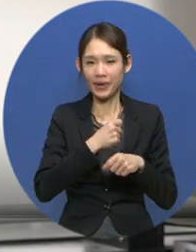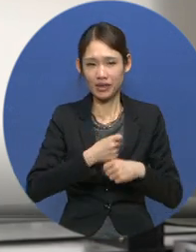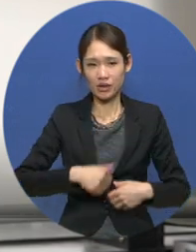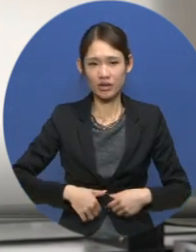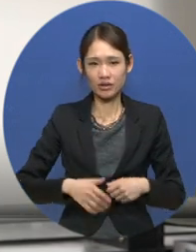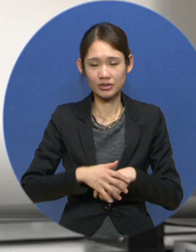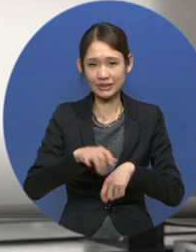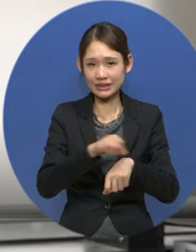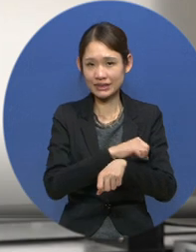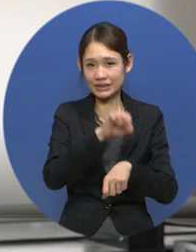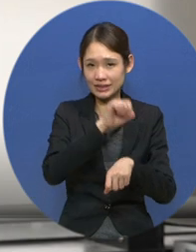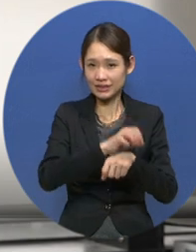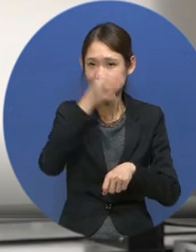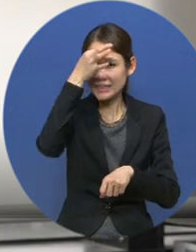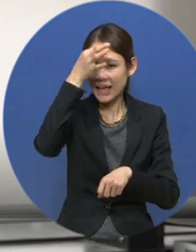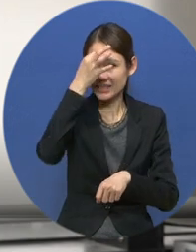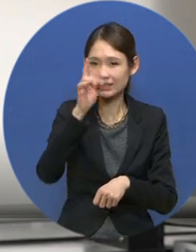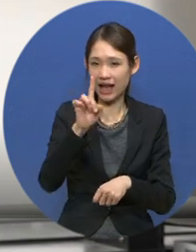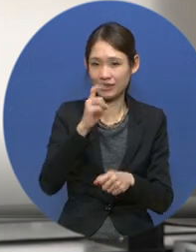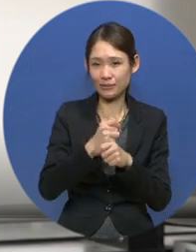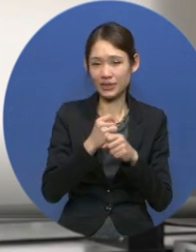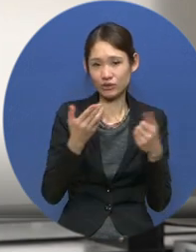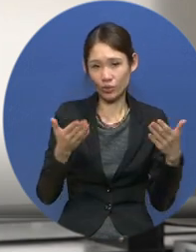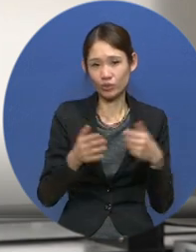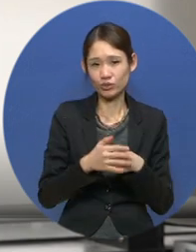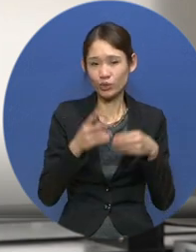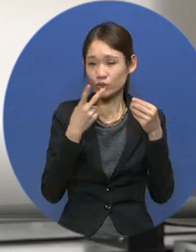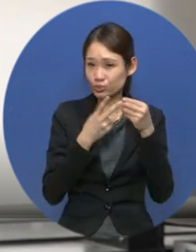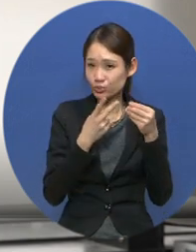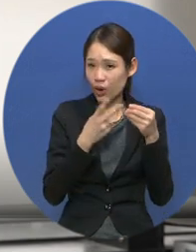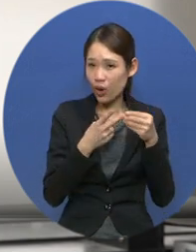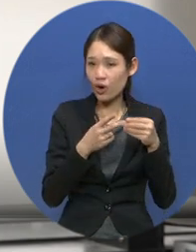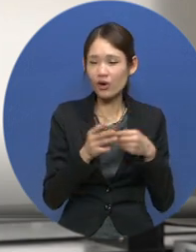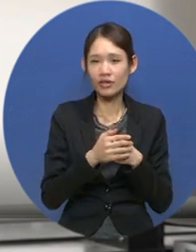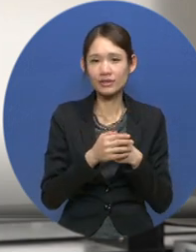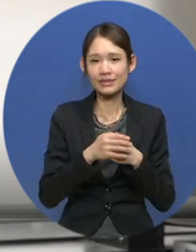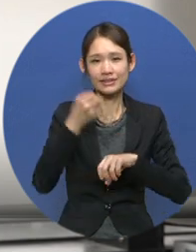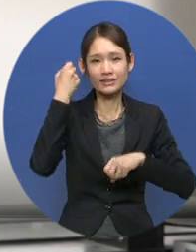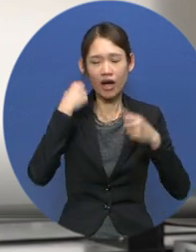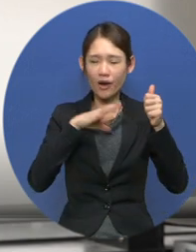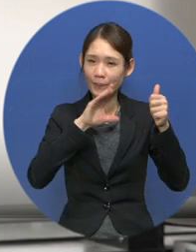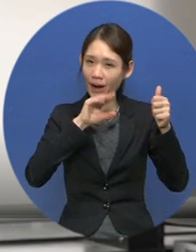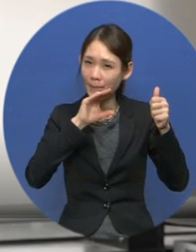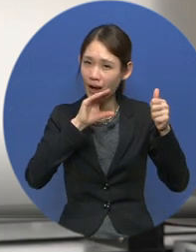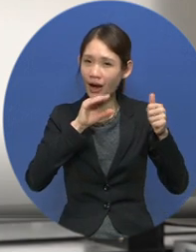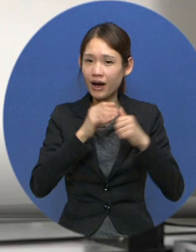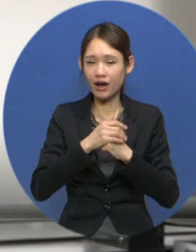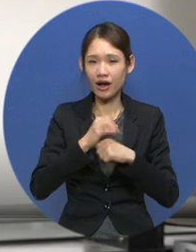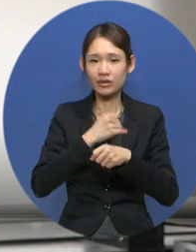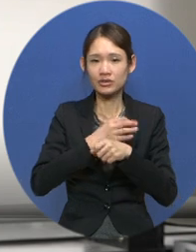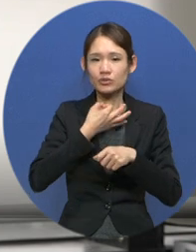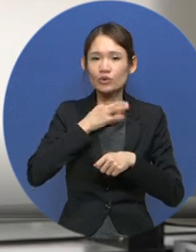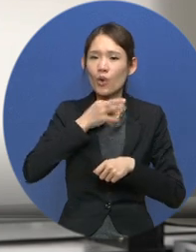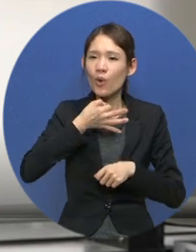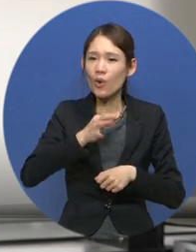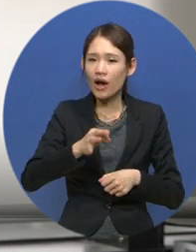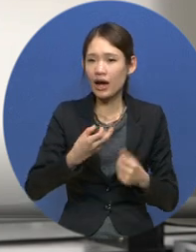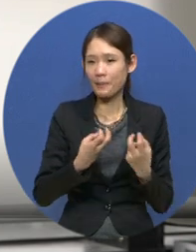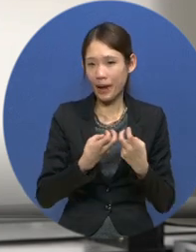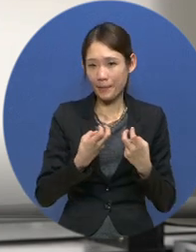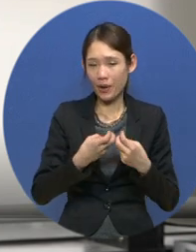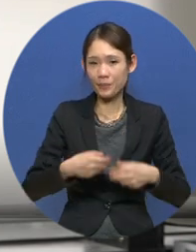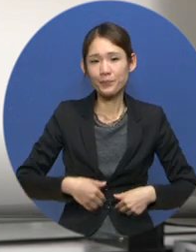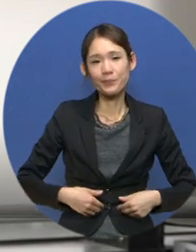특기를 하나 만드는 것이고 이제 그 두 번째는 사실 연기를 할 때에도 소리를 내는 법을 알아야